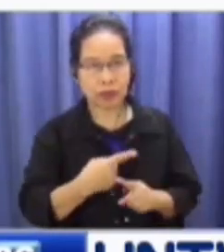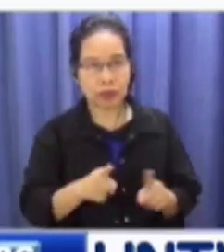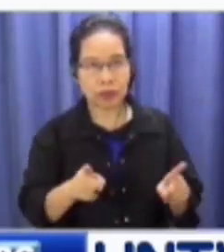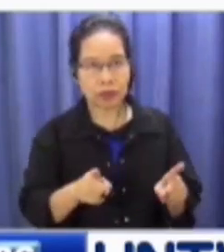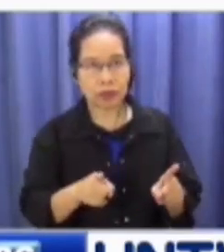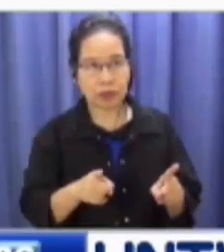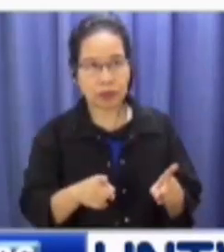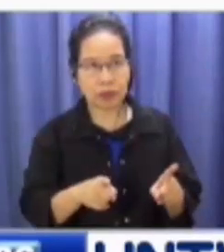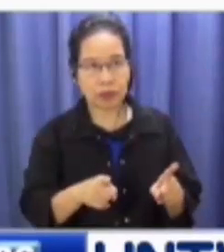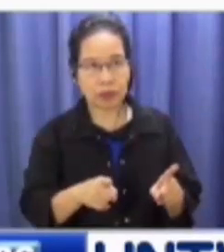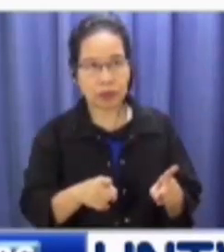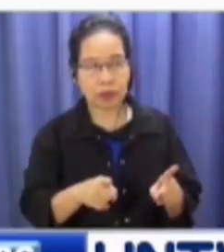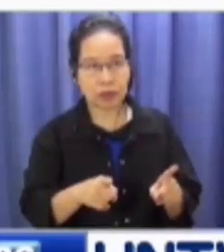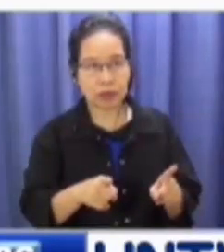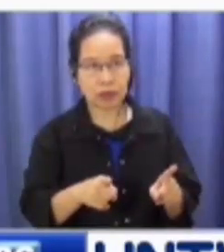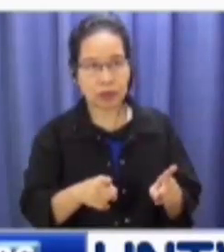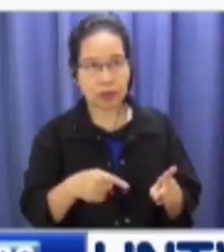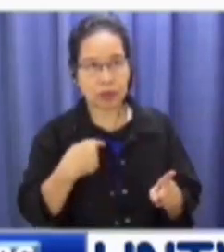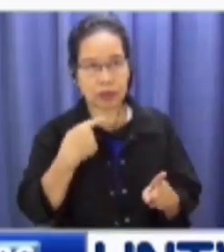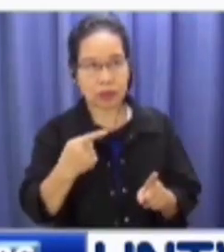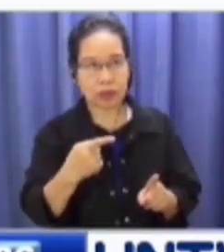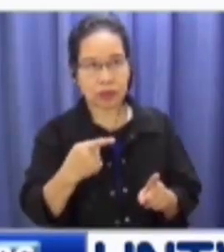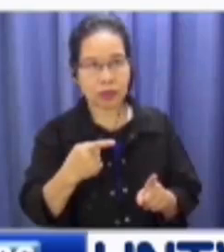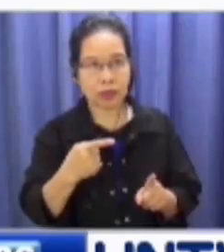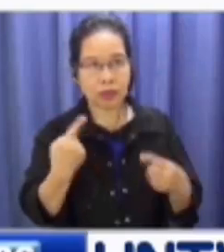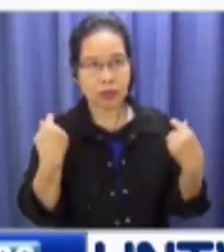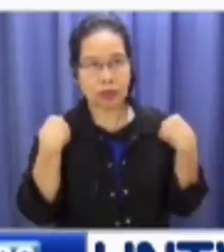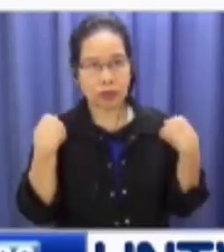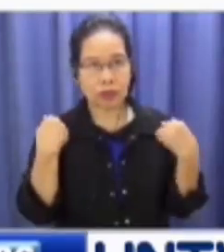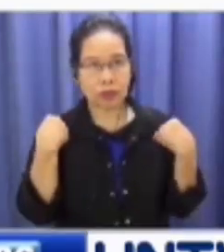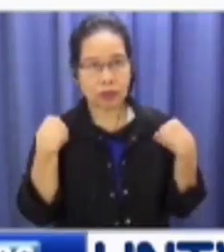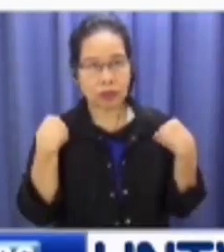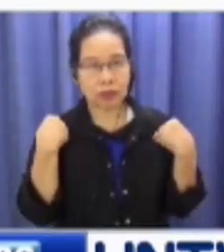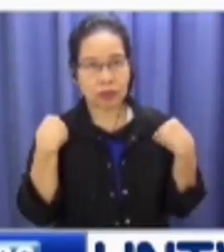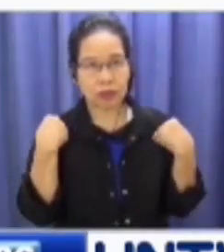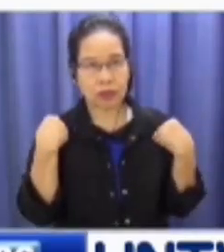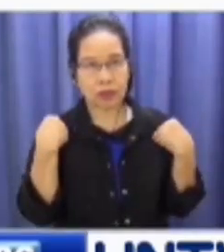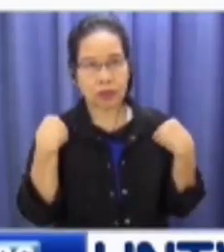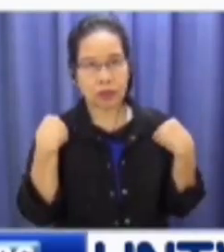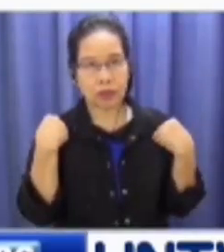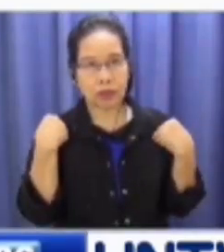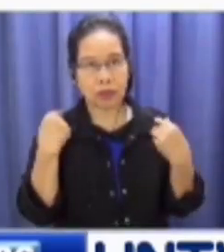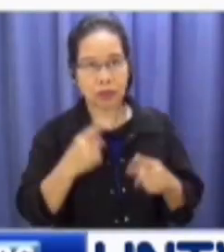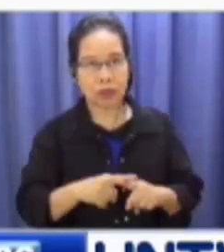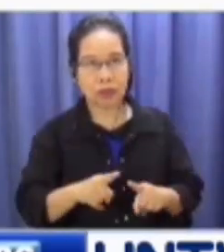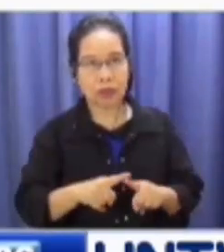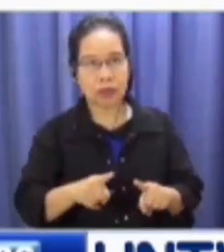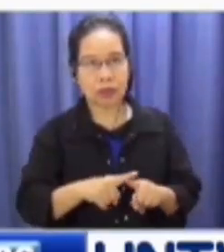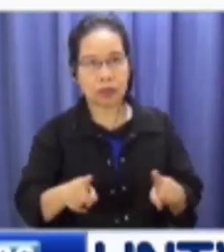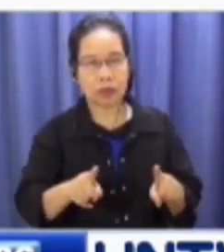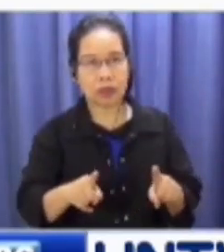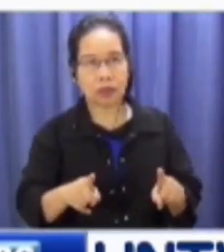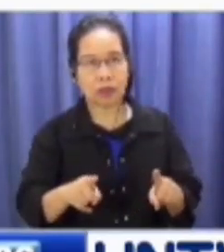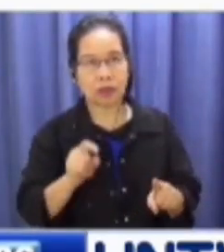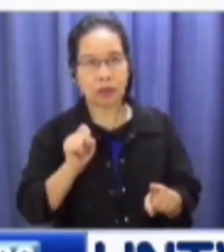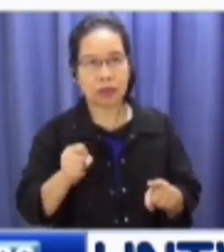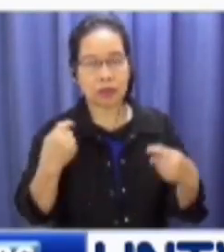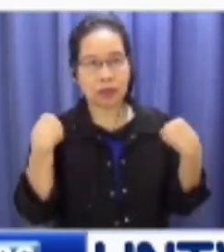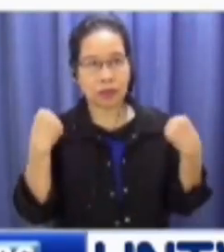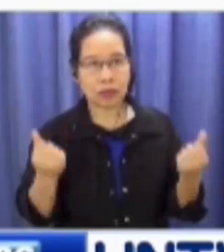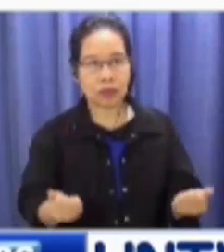sa infographics ay dapat meron, no? Kumbaga, magkaiba po yun, no? Kung meron pong